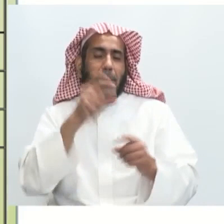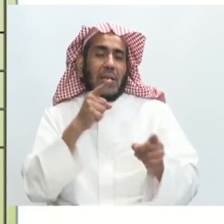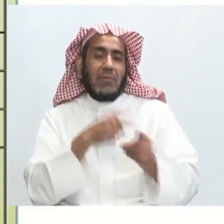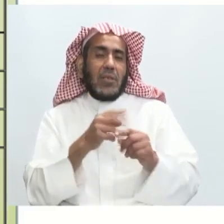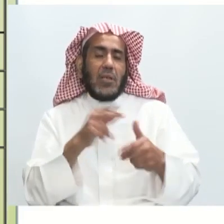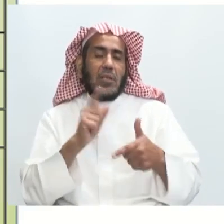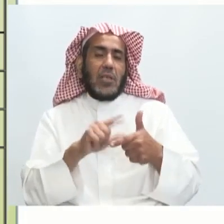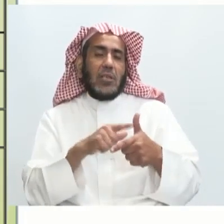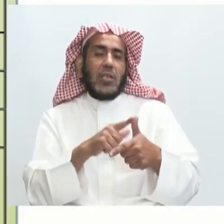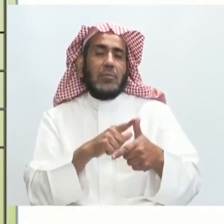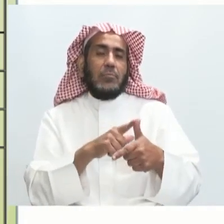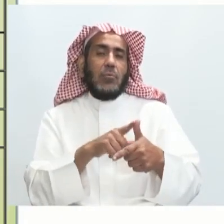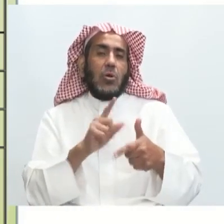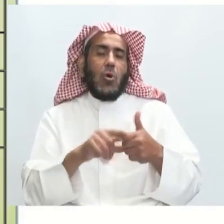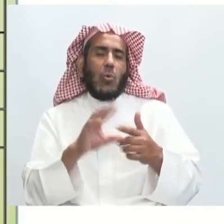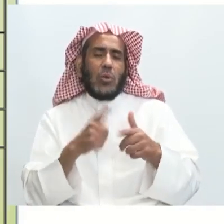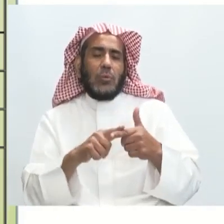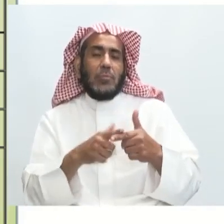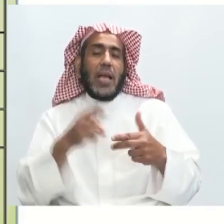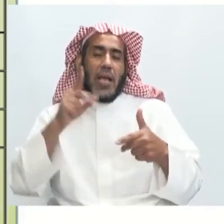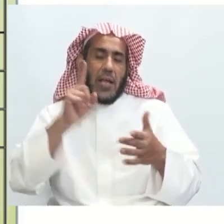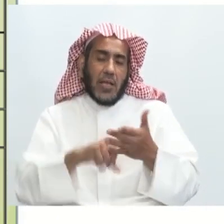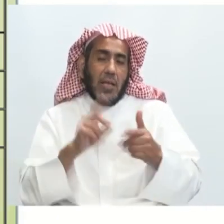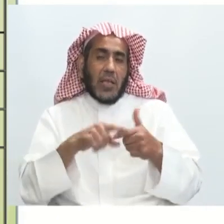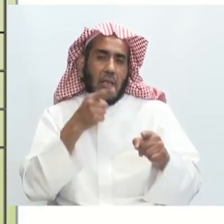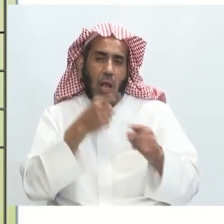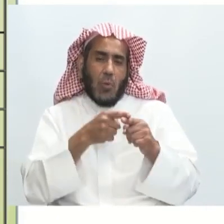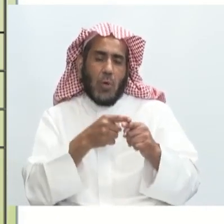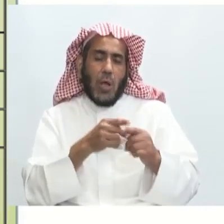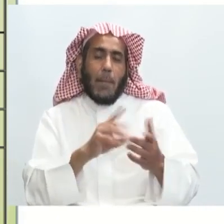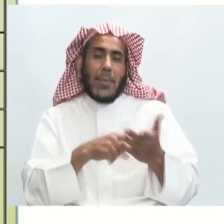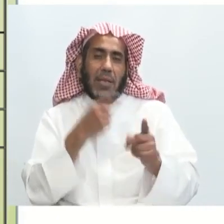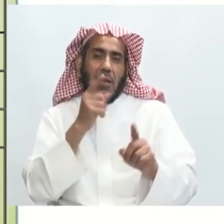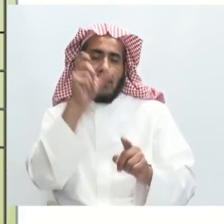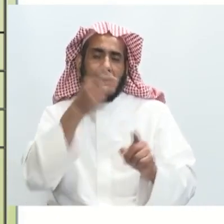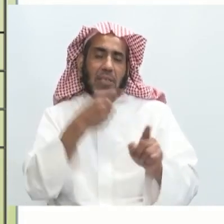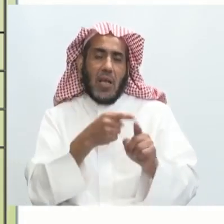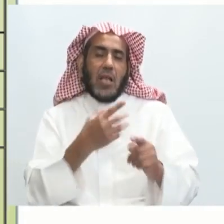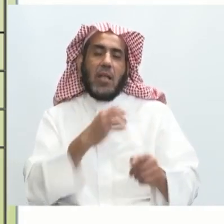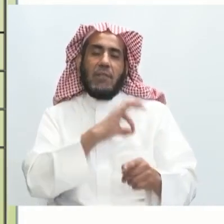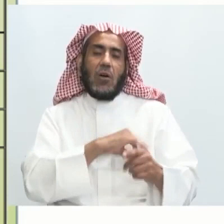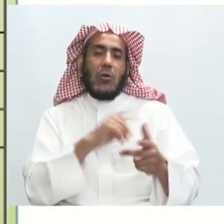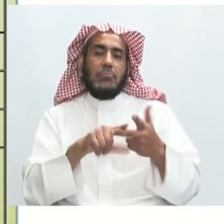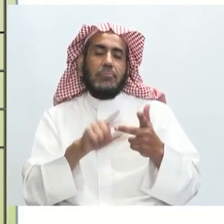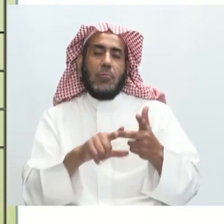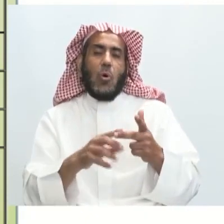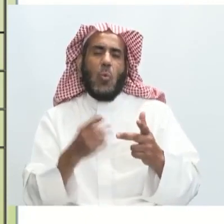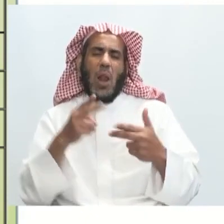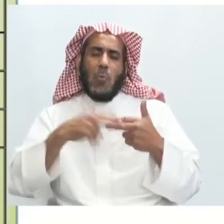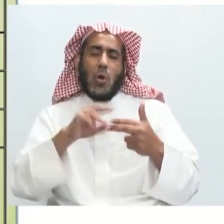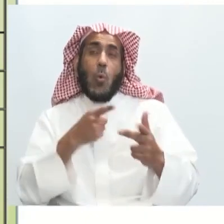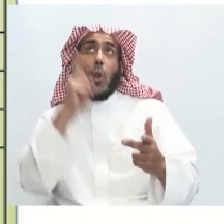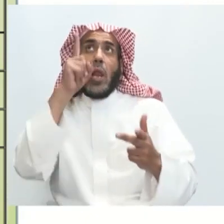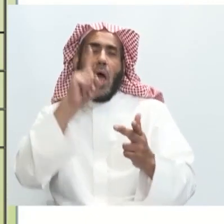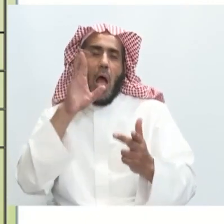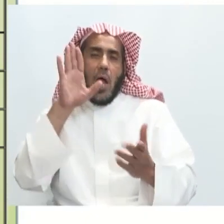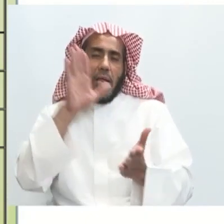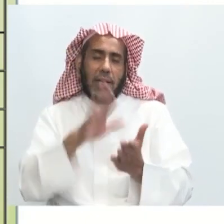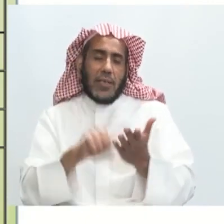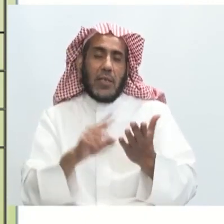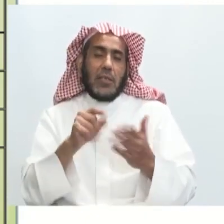في الحرص على التعلم الذاتي والمتردد نقول ان تعلمك بنفسك ينفعك والمنكر تقول والله